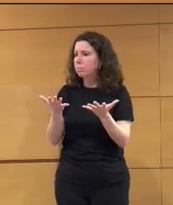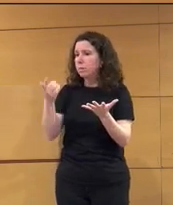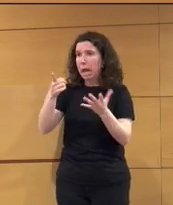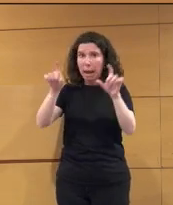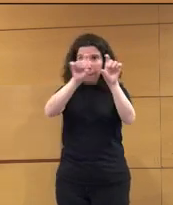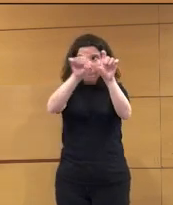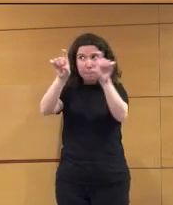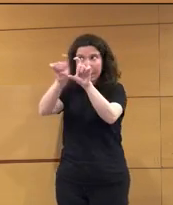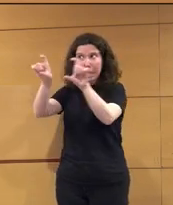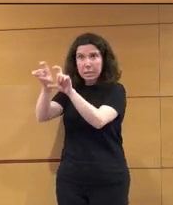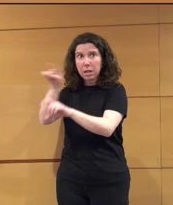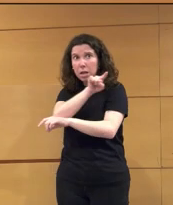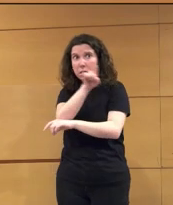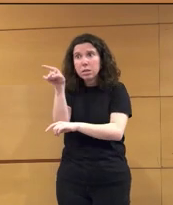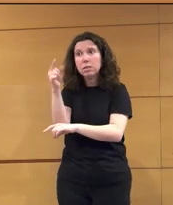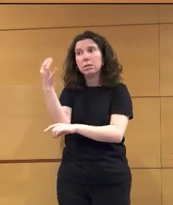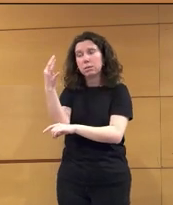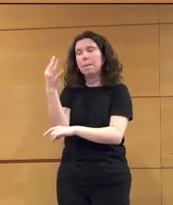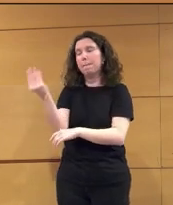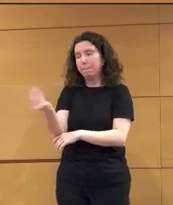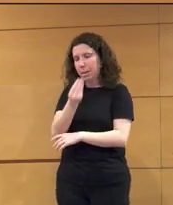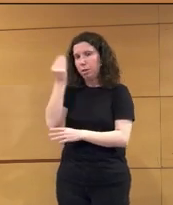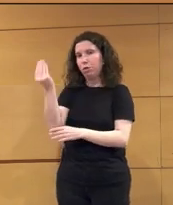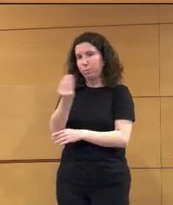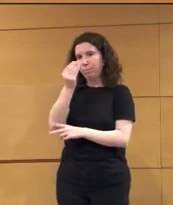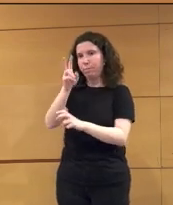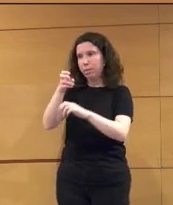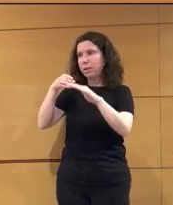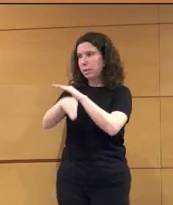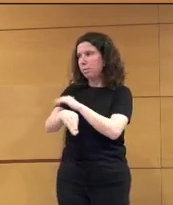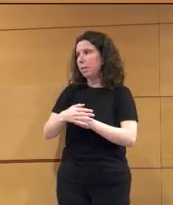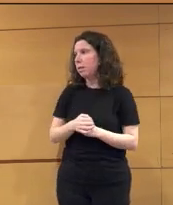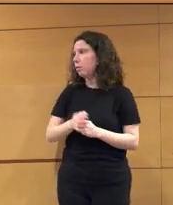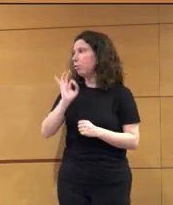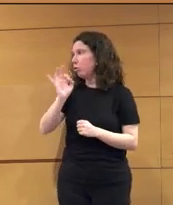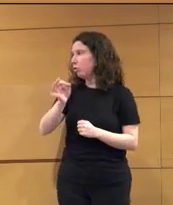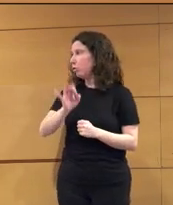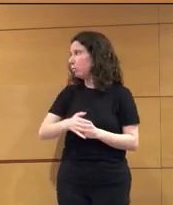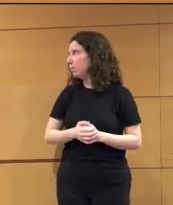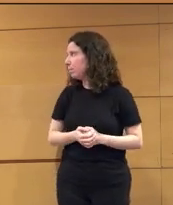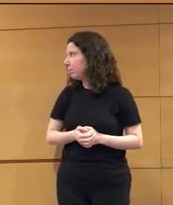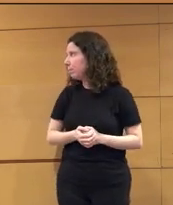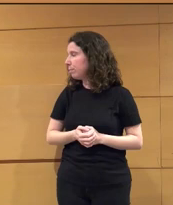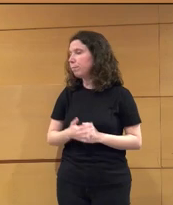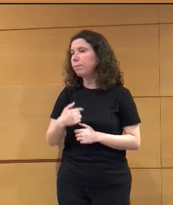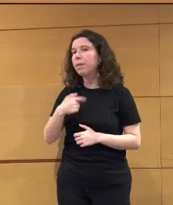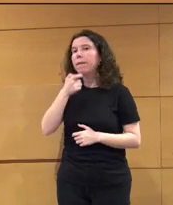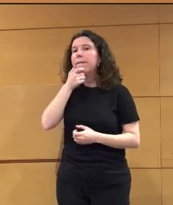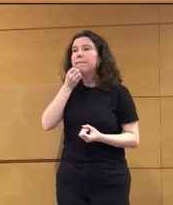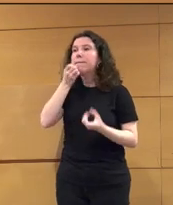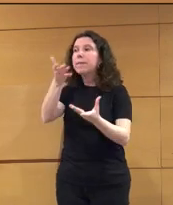de millorar molt, molt aquesta accessibilitat. Jo vull dir una